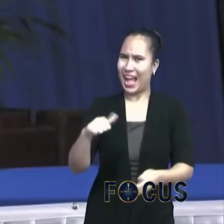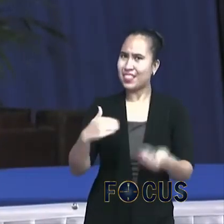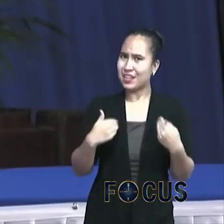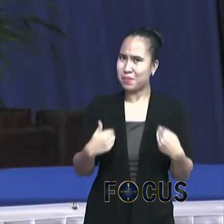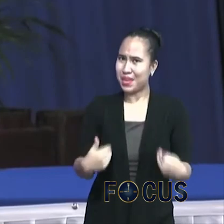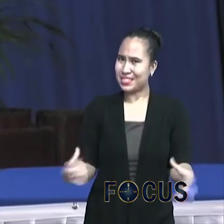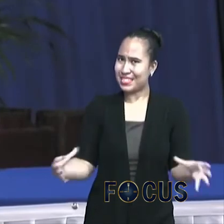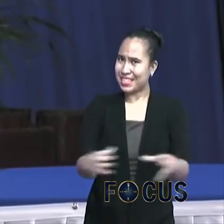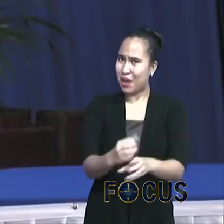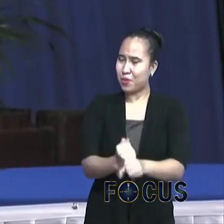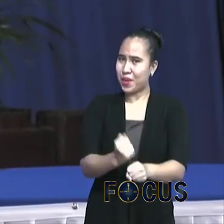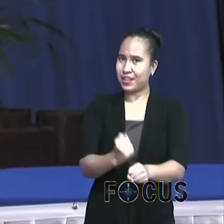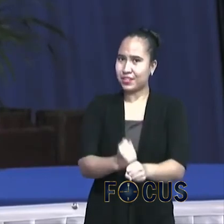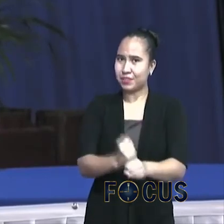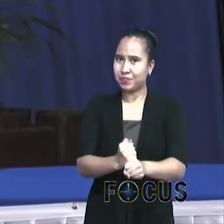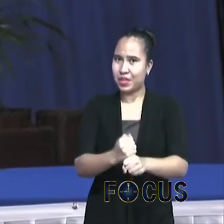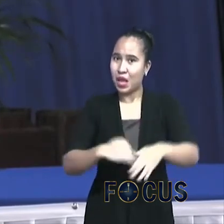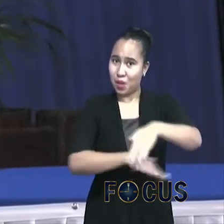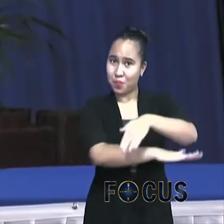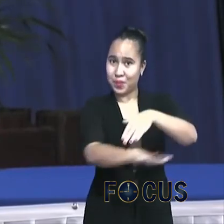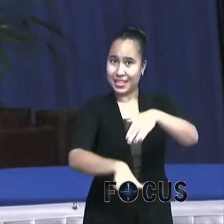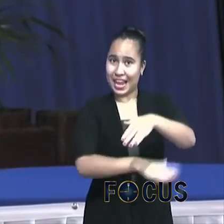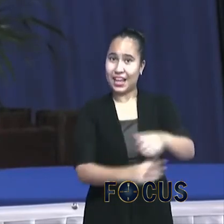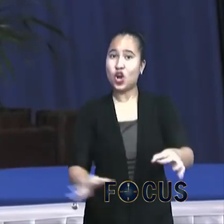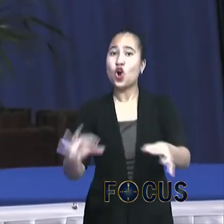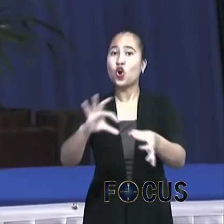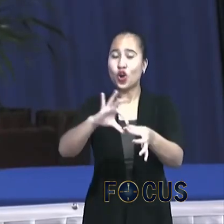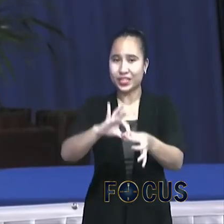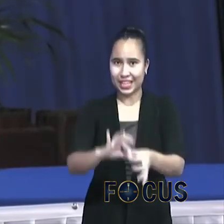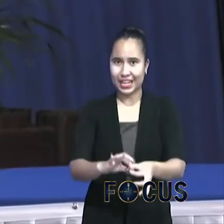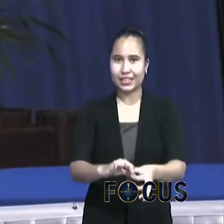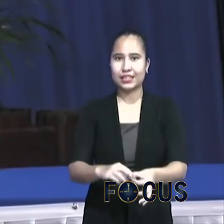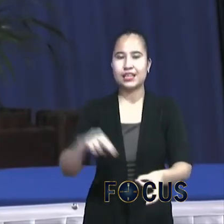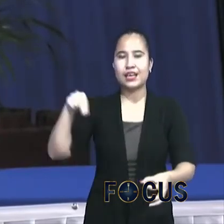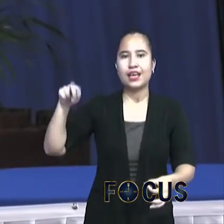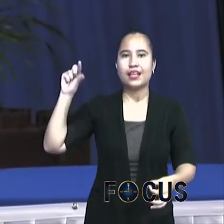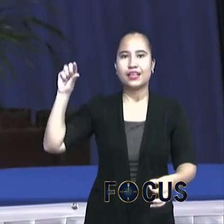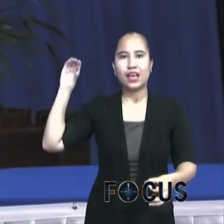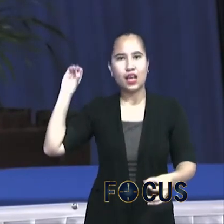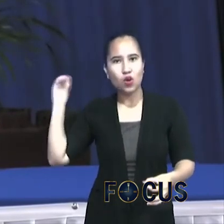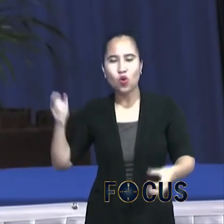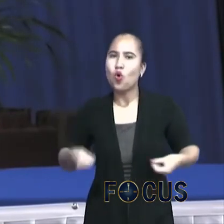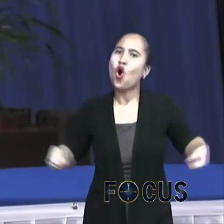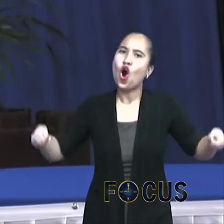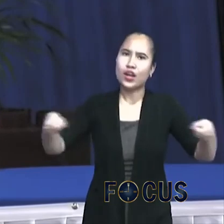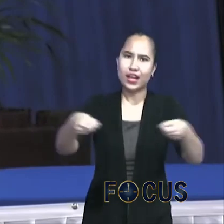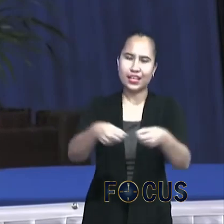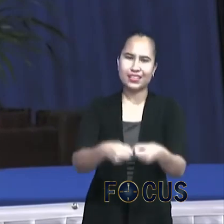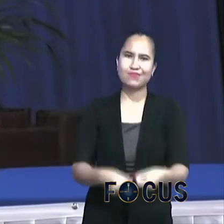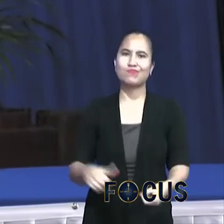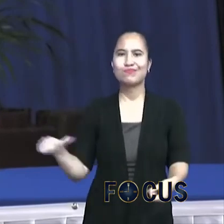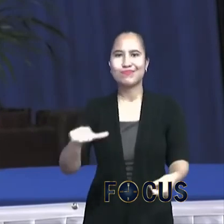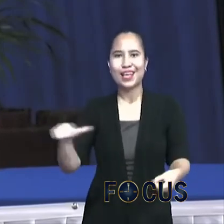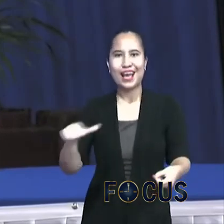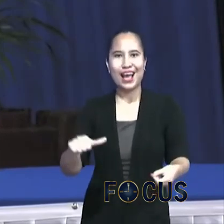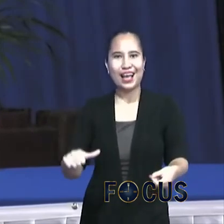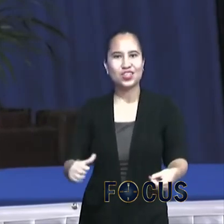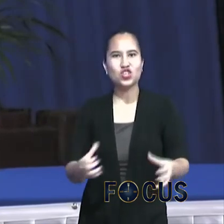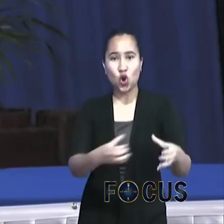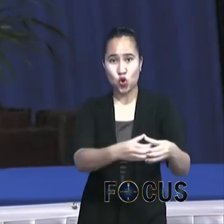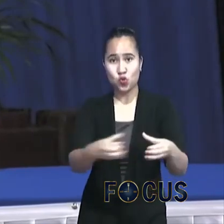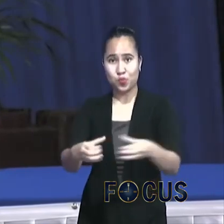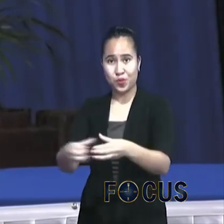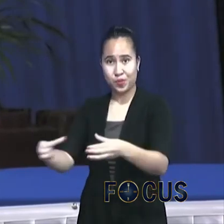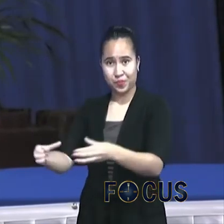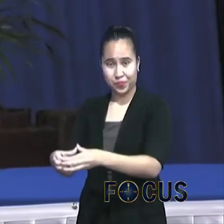de binnenlanden gecontact, NGO's, CBO's, andere actieve groepen in de gemeenschap